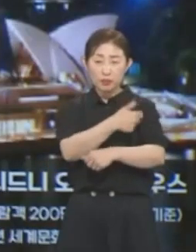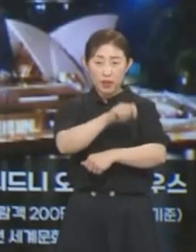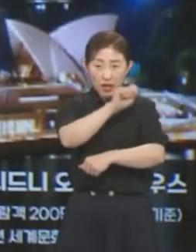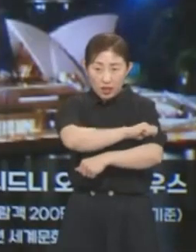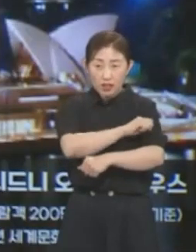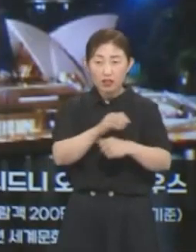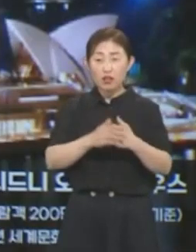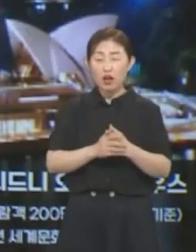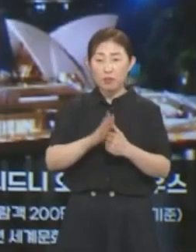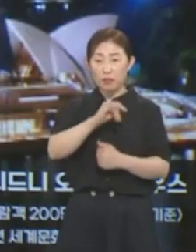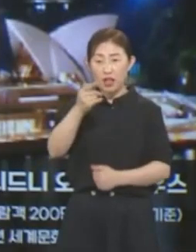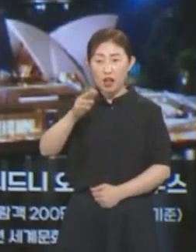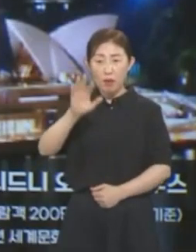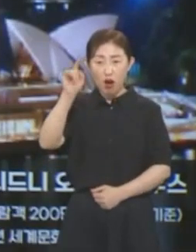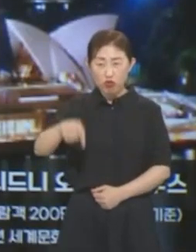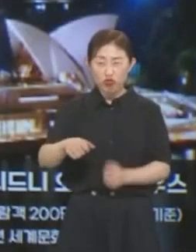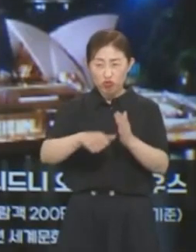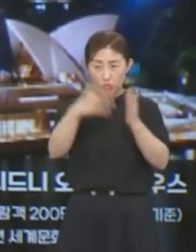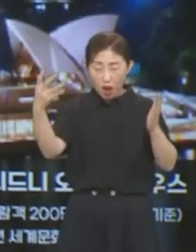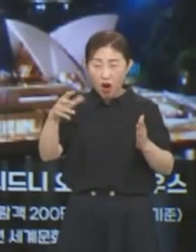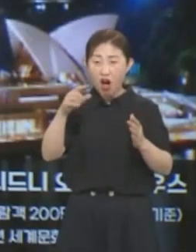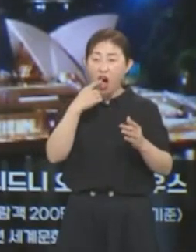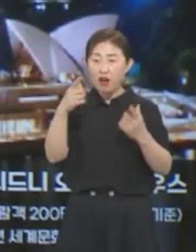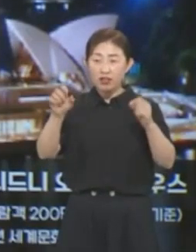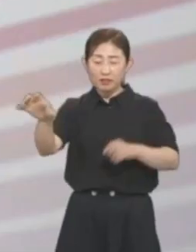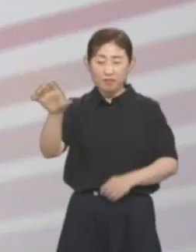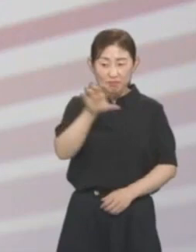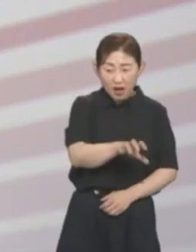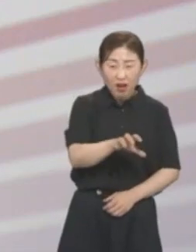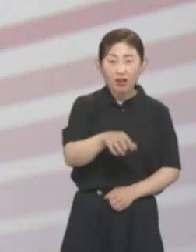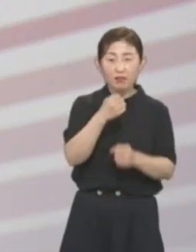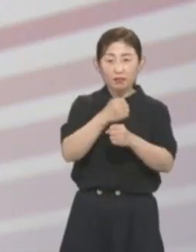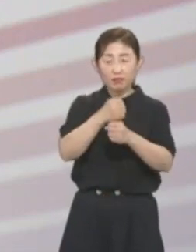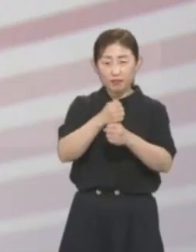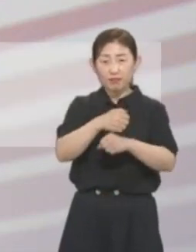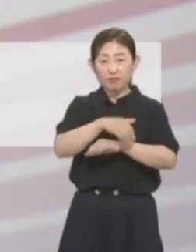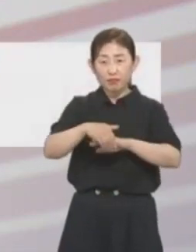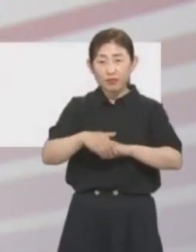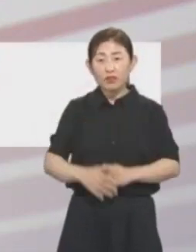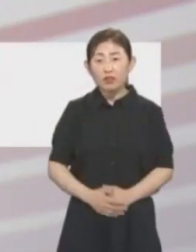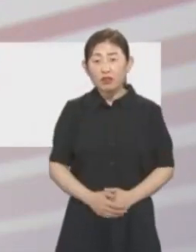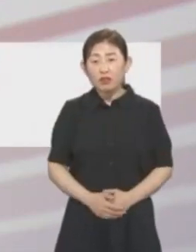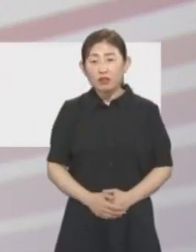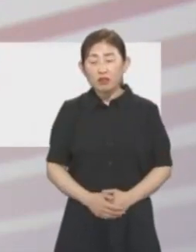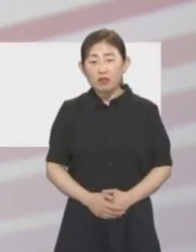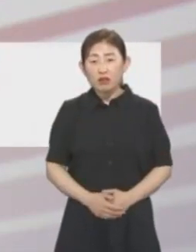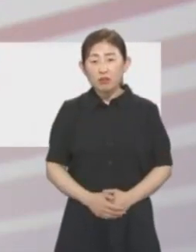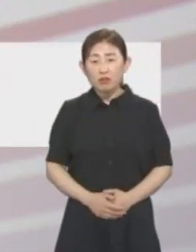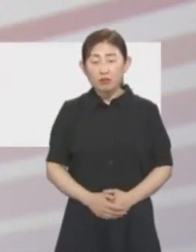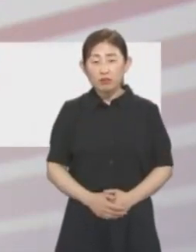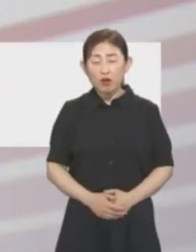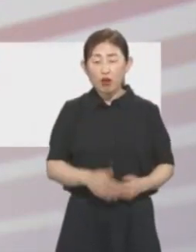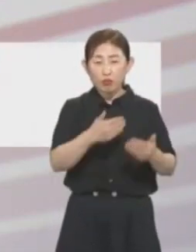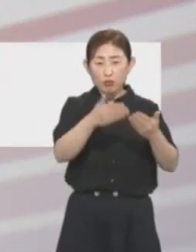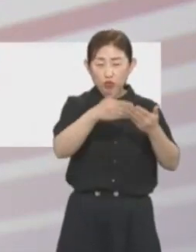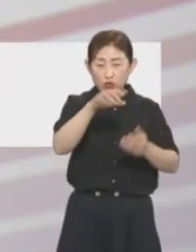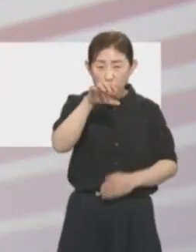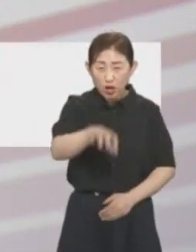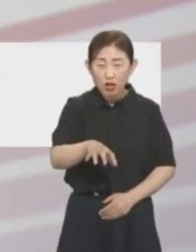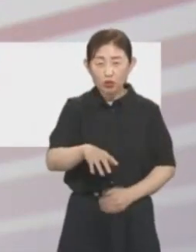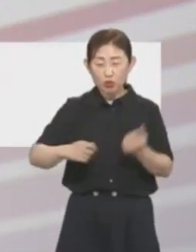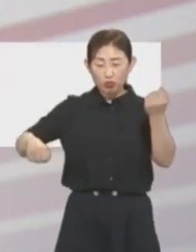같은 랜드마크로 만든다는 구상입니다. 대규모 문화시설의 집착화와 함께 특색 있는 세계적인